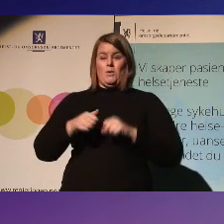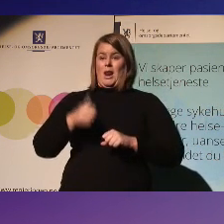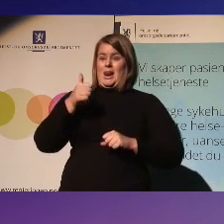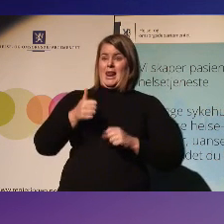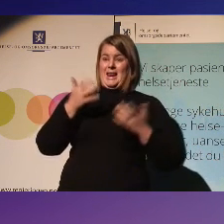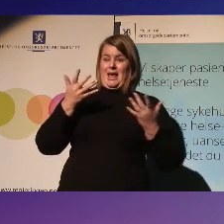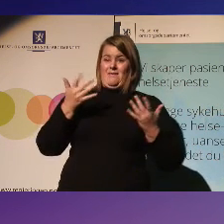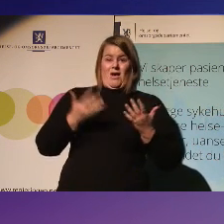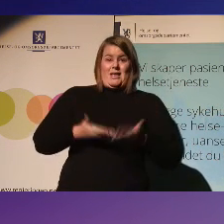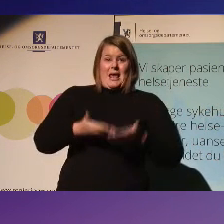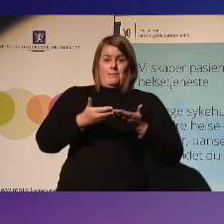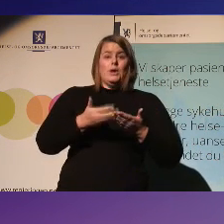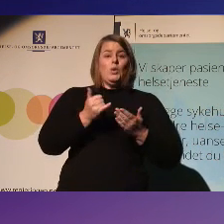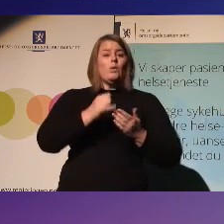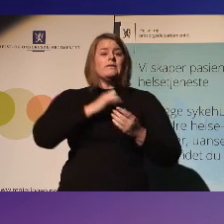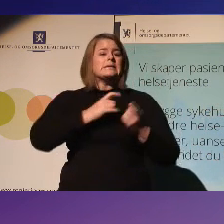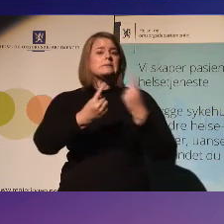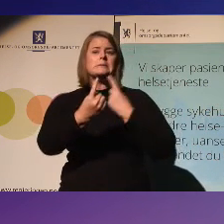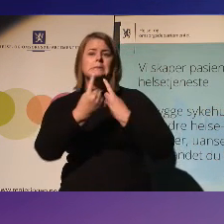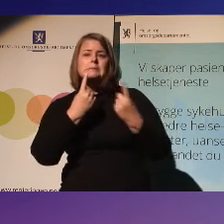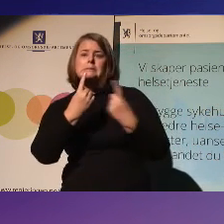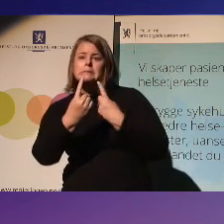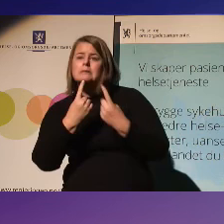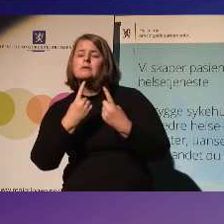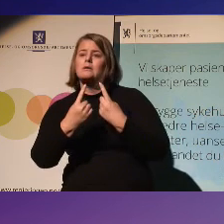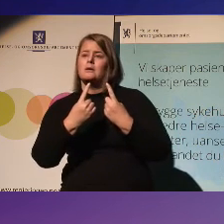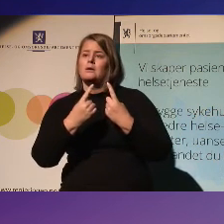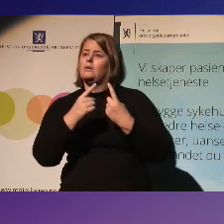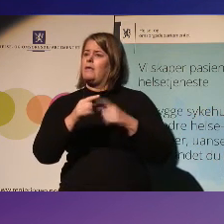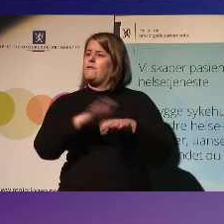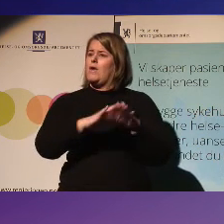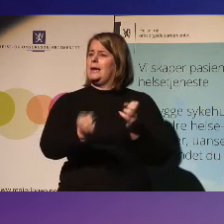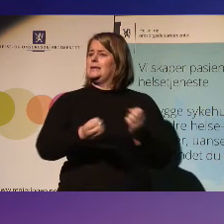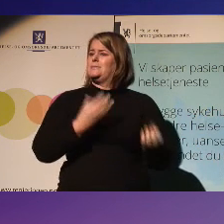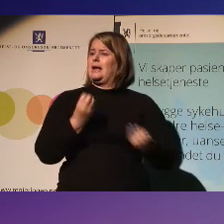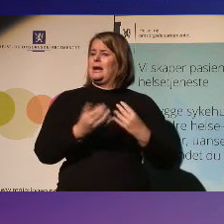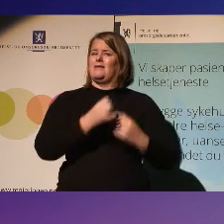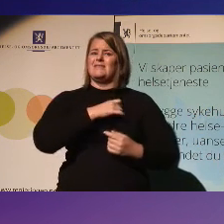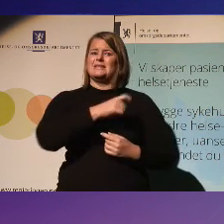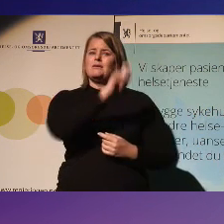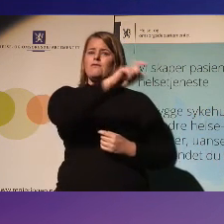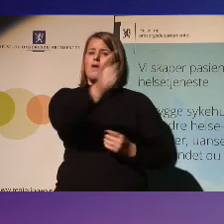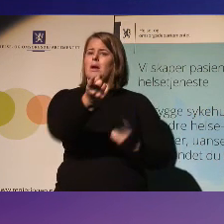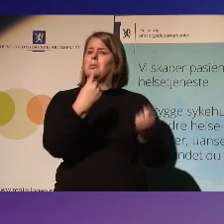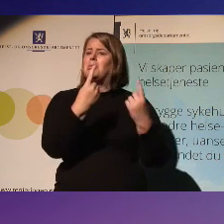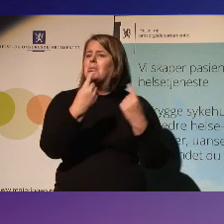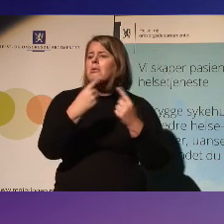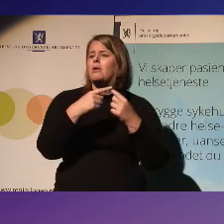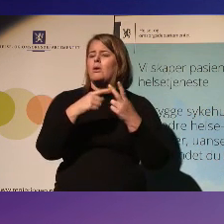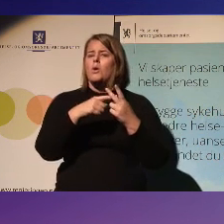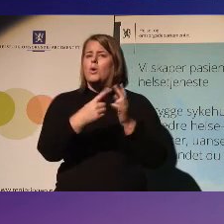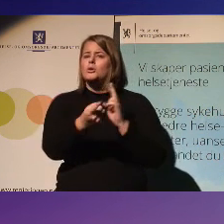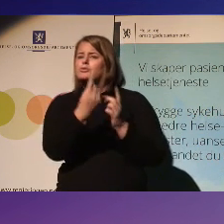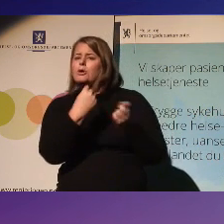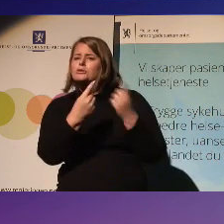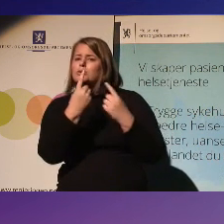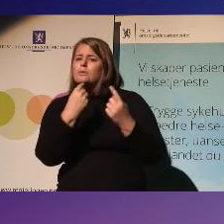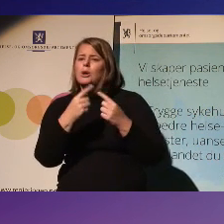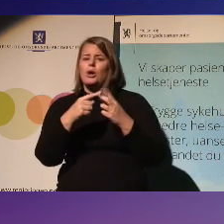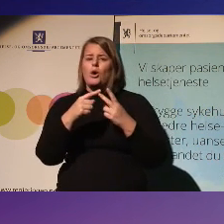fall å bli snakket til og snakket med. Det faktisk veldig inspirerende å bli snakket til og snakket med og spurt om råd og være med og påvirke.